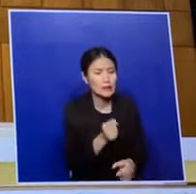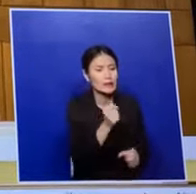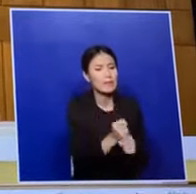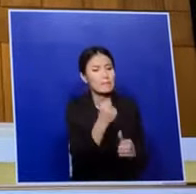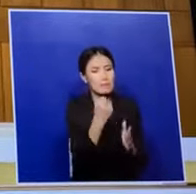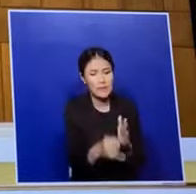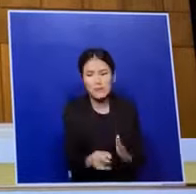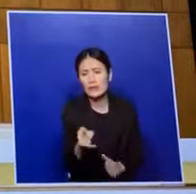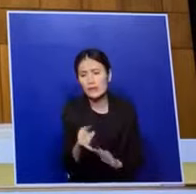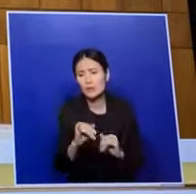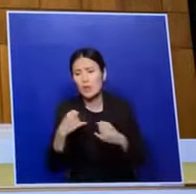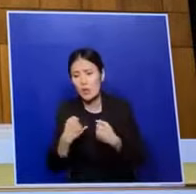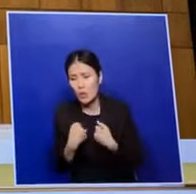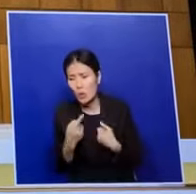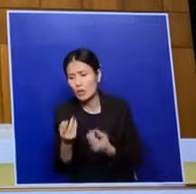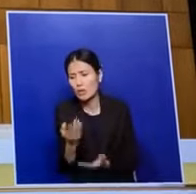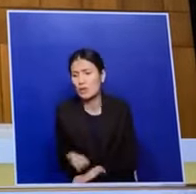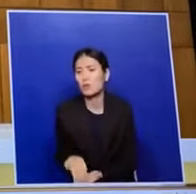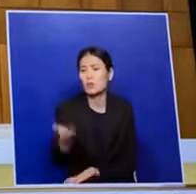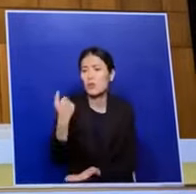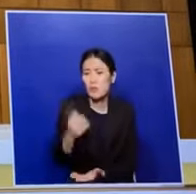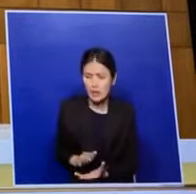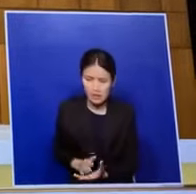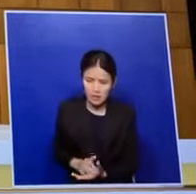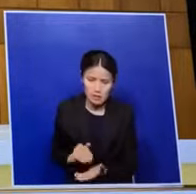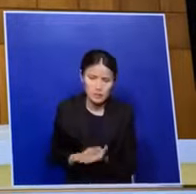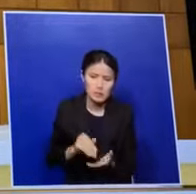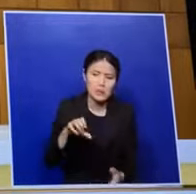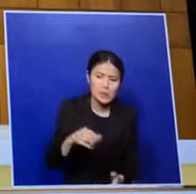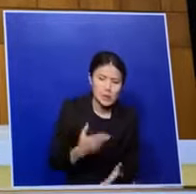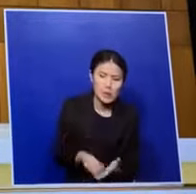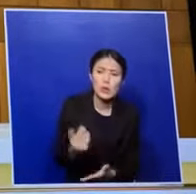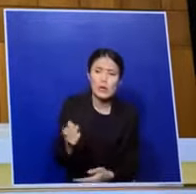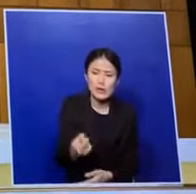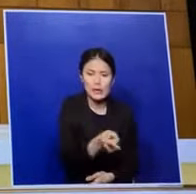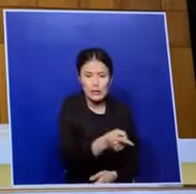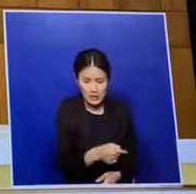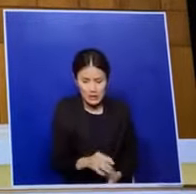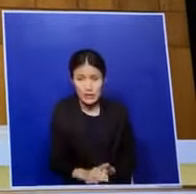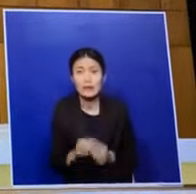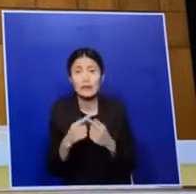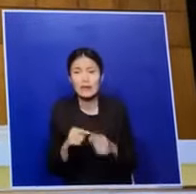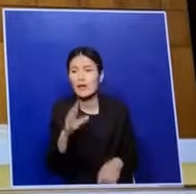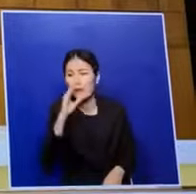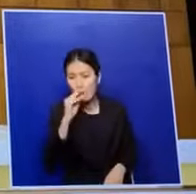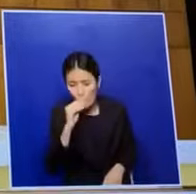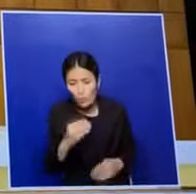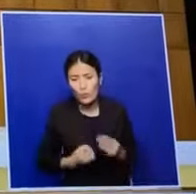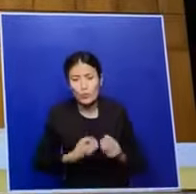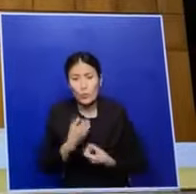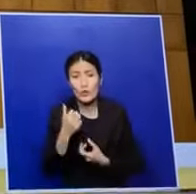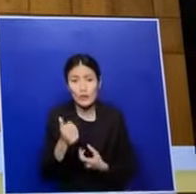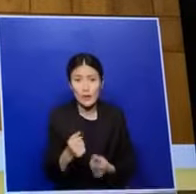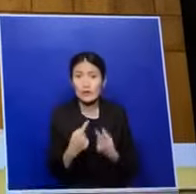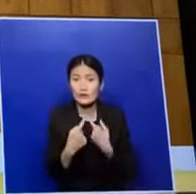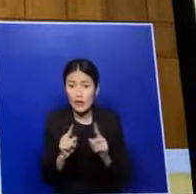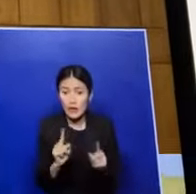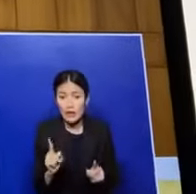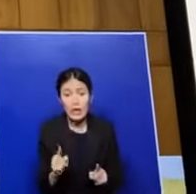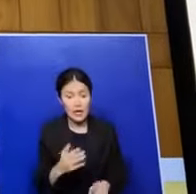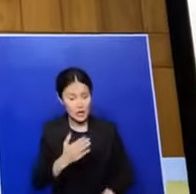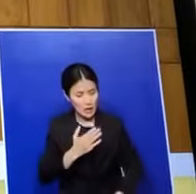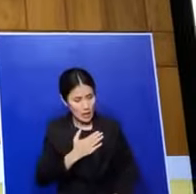ป็นเจ้าของบอลรวยจากบอลจากที่ที่ผิดกฎหมายแต่ทั้งหมดนั้นในเมื่อเราเป็นนิติรัฐเราต้องใช้อำนา